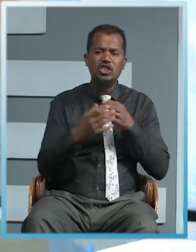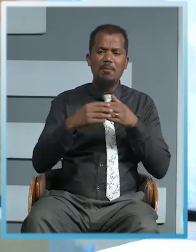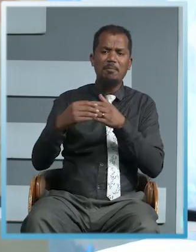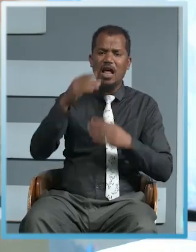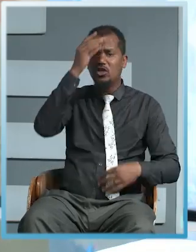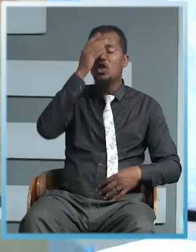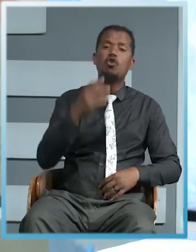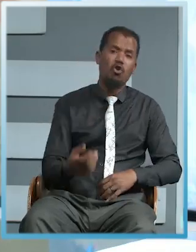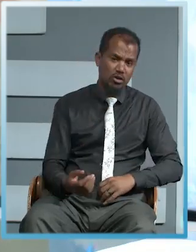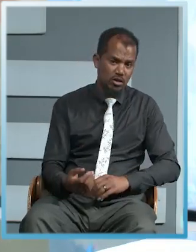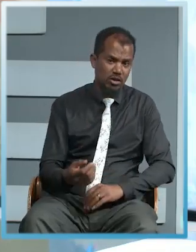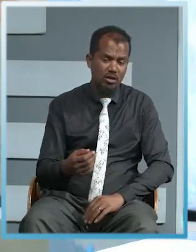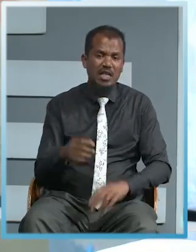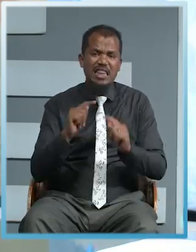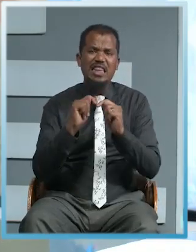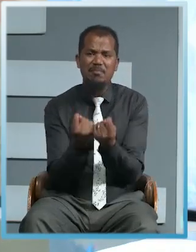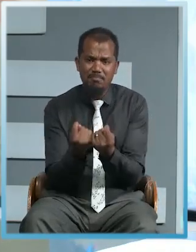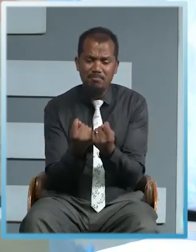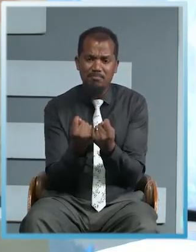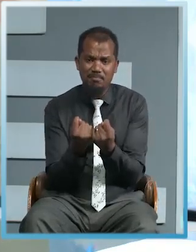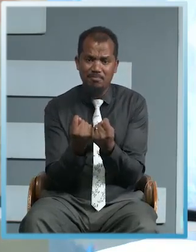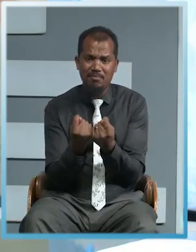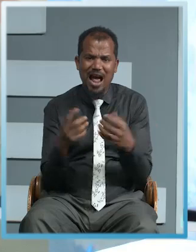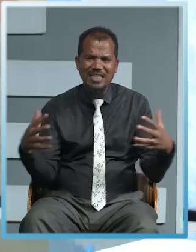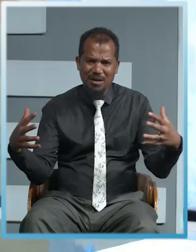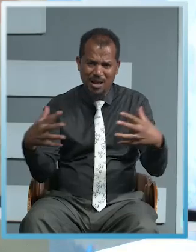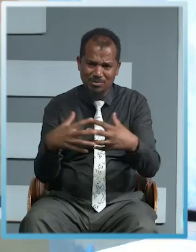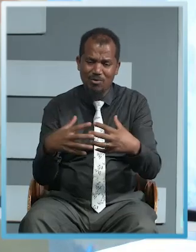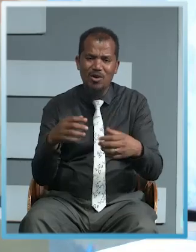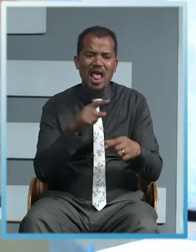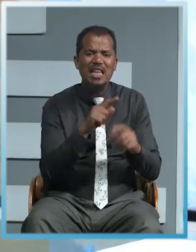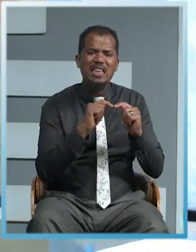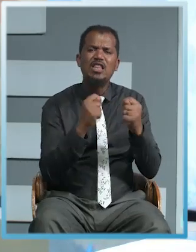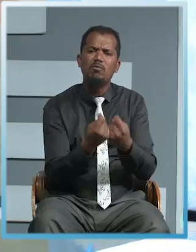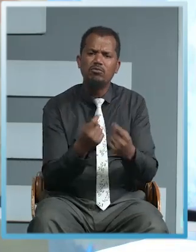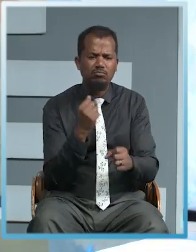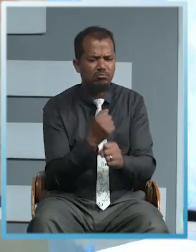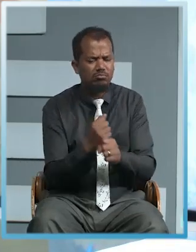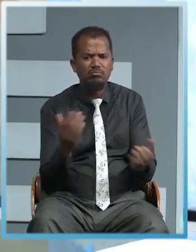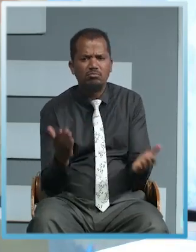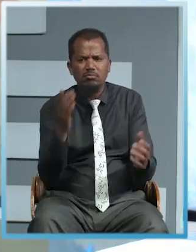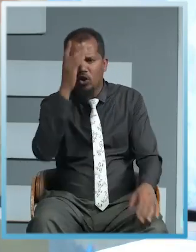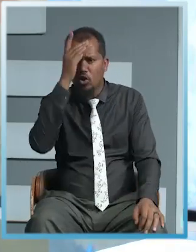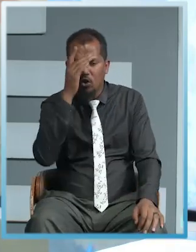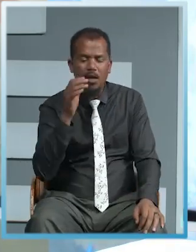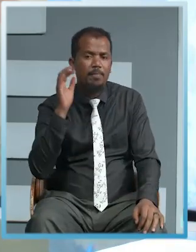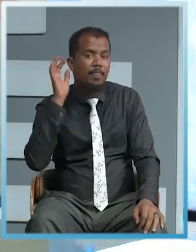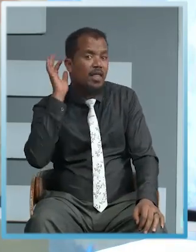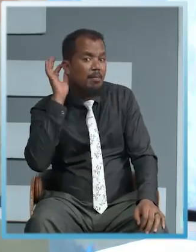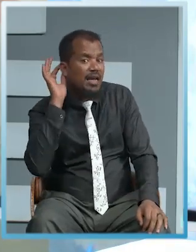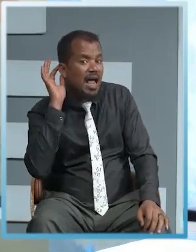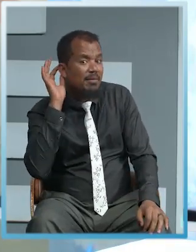كلوت تيم أسباس بو يعني تيم يوم سرات كلوت يوم دامت